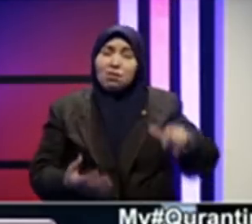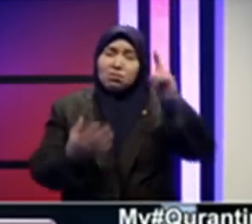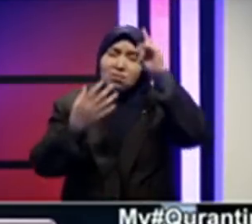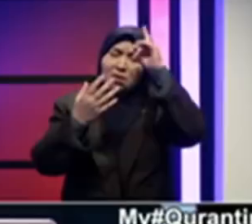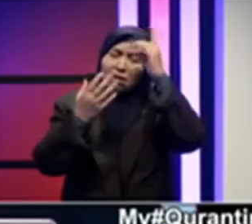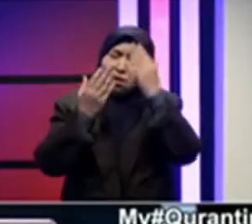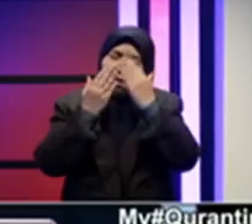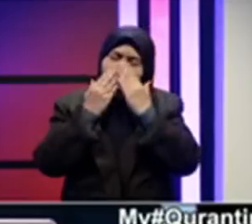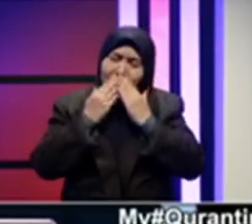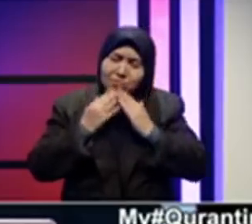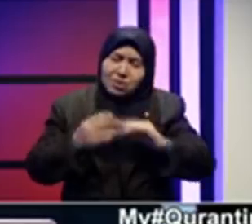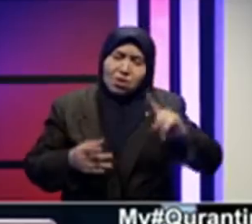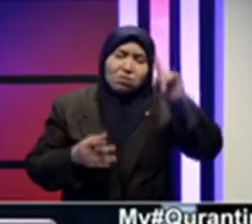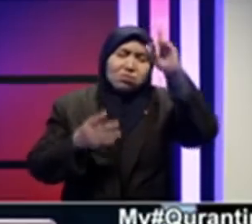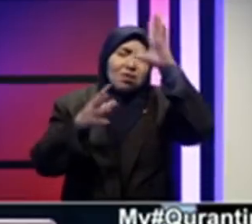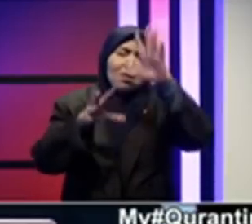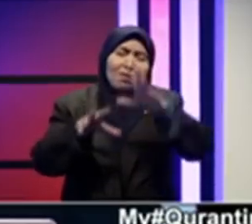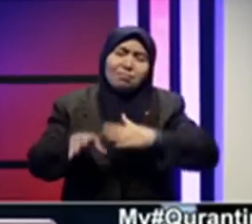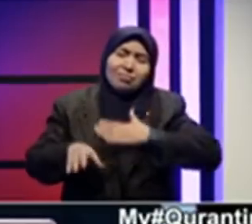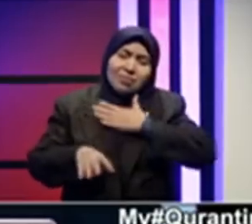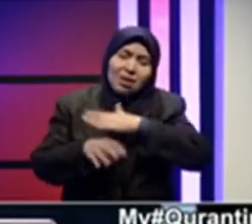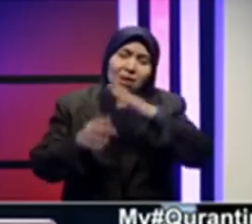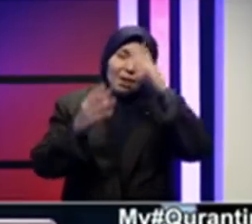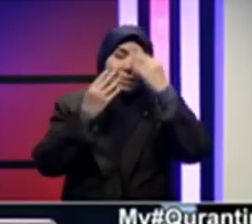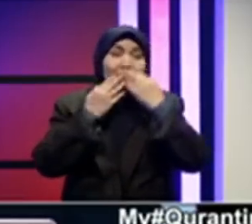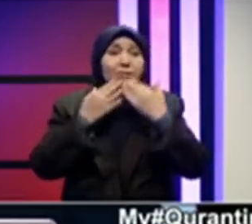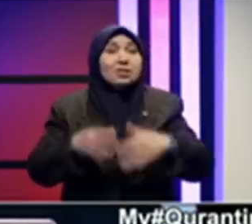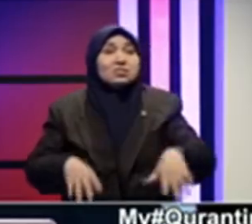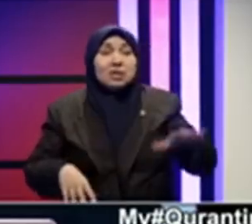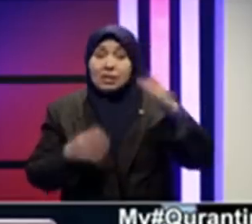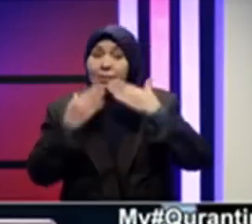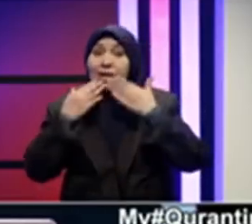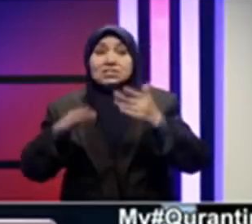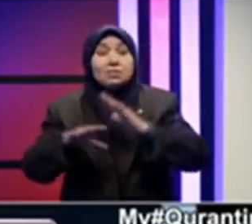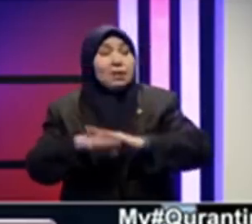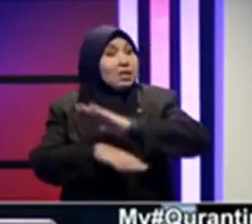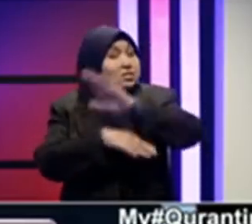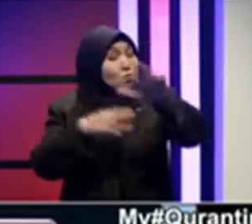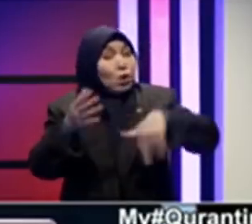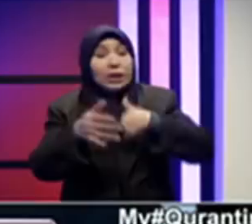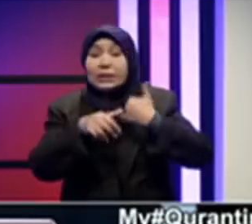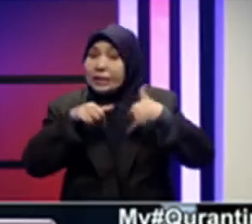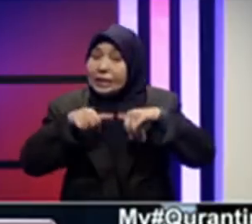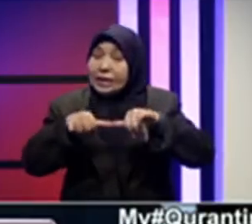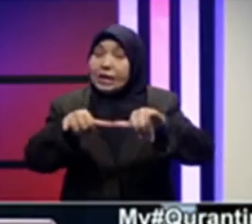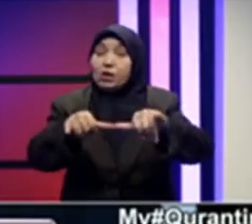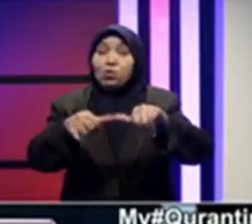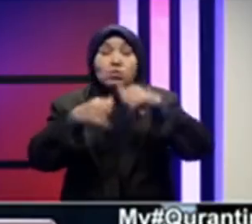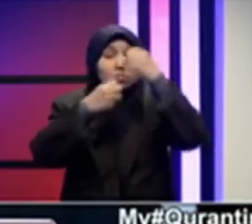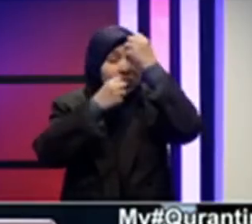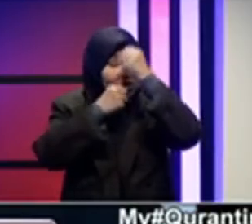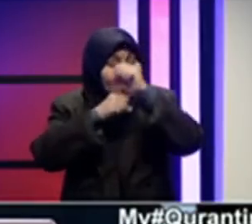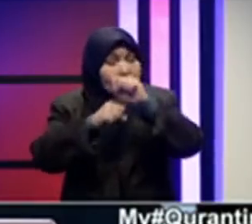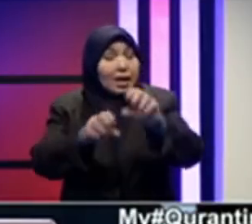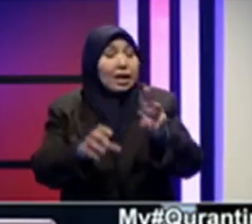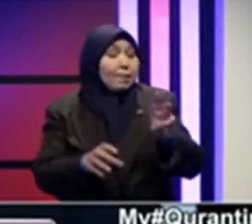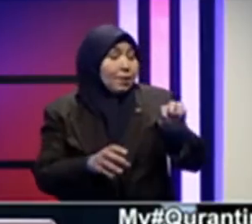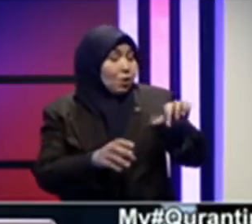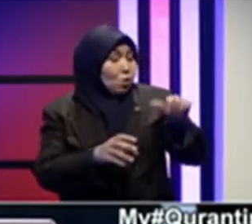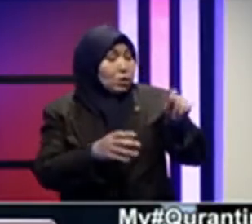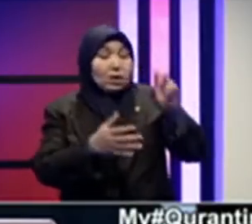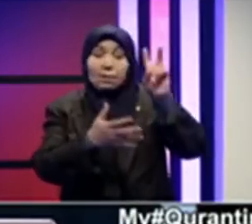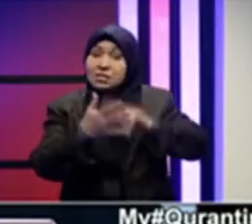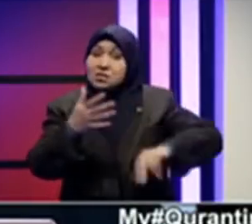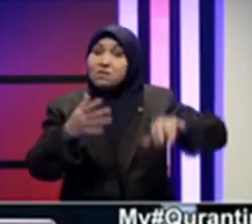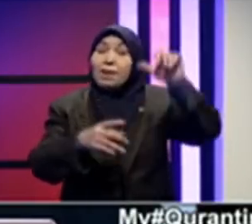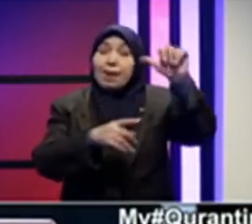amin. Sahabat-sahabat sekalian, alhamdulillah, terima kasih kepada semua yang sentiasa terus setia. Mudah-mudahan kita setia dalam My Quran Time, baca,